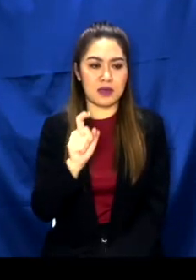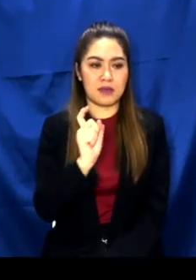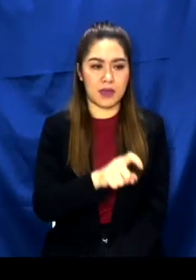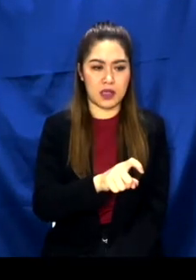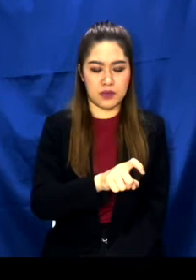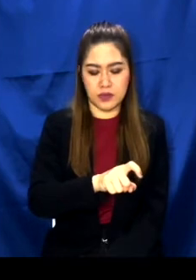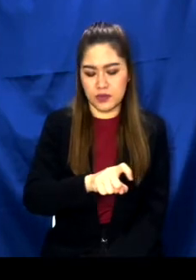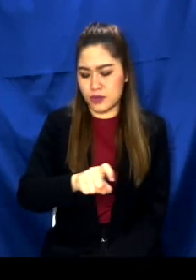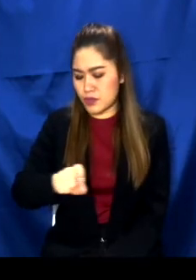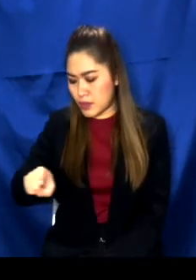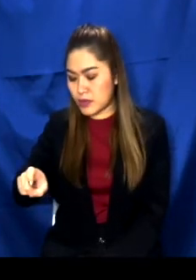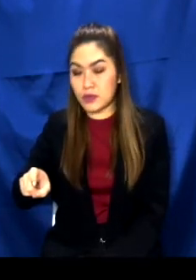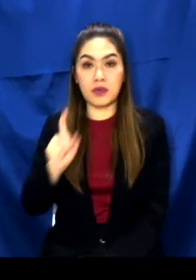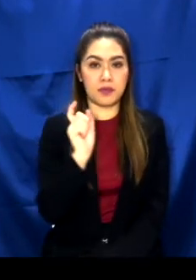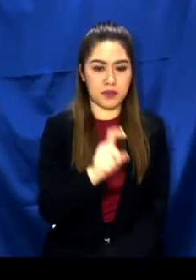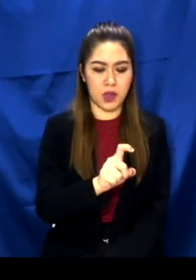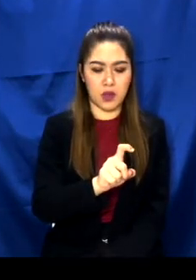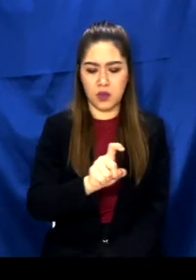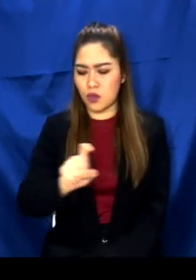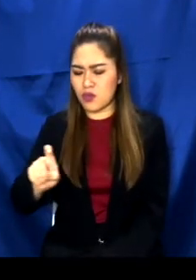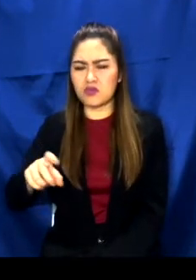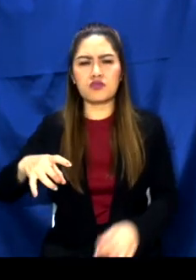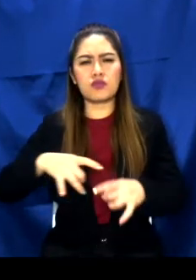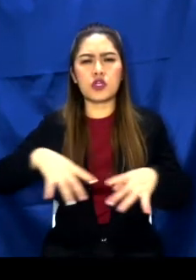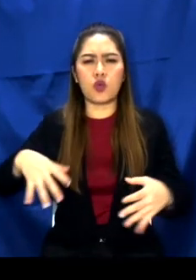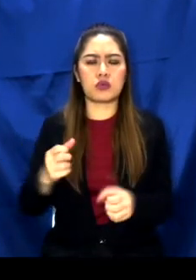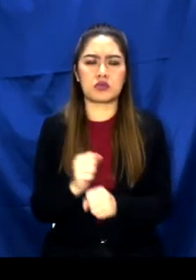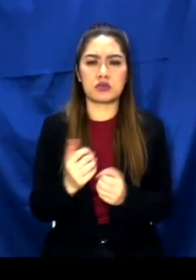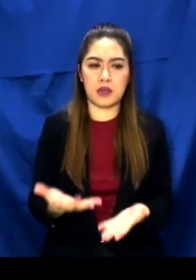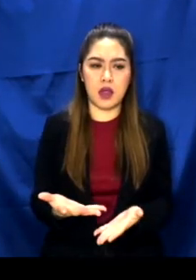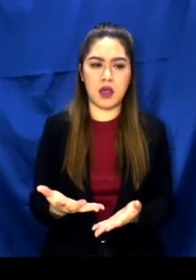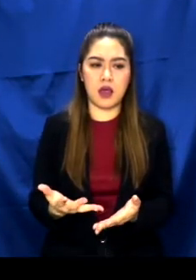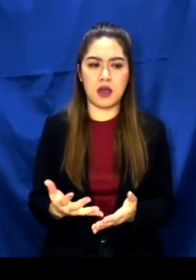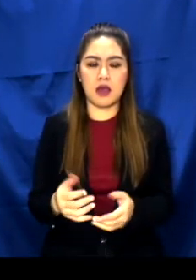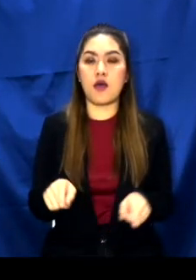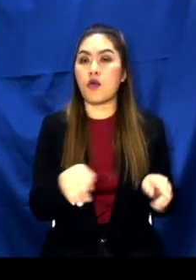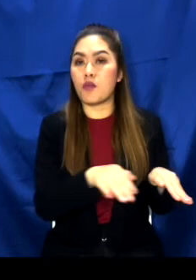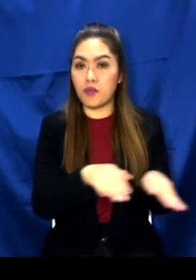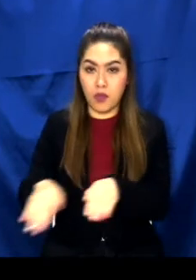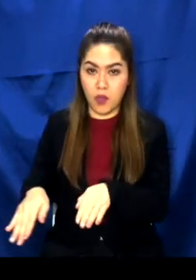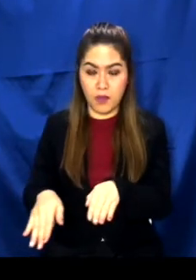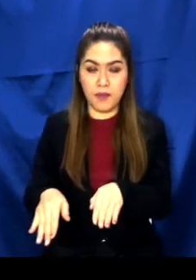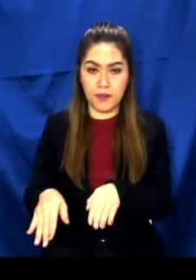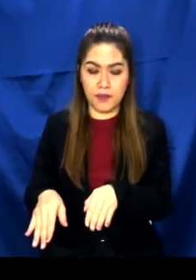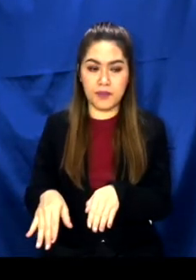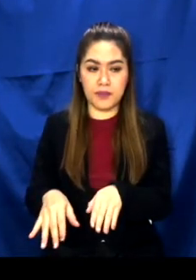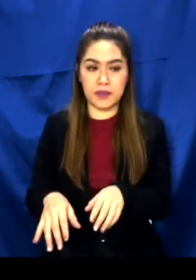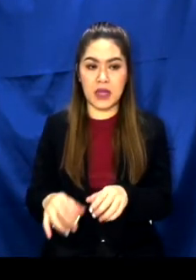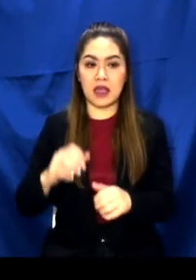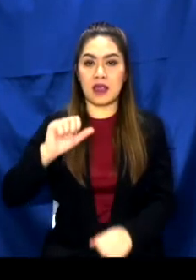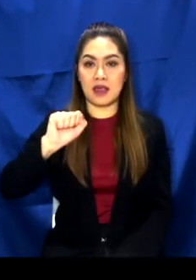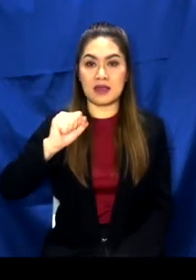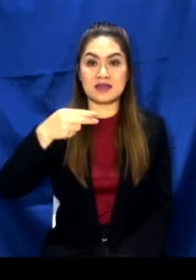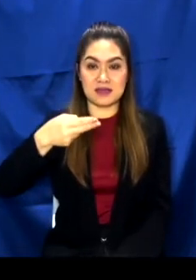าแต่ถ้าเราลากออกมาเฉยๆเนี่ยอ้าวมันไม่ตรงที่เดิมอะให้เรากดชิปพร้อมไปด้วยนะคะเห็นไหมว่ามันจะตรงที่เดิมมันจะมีเส้น